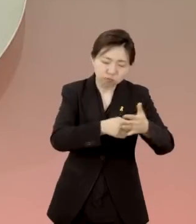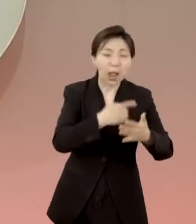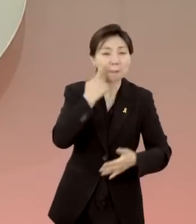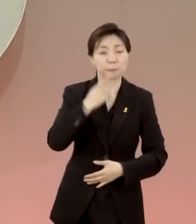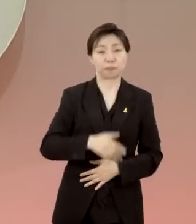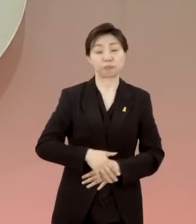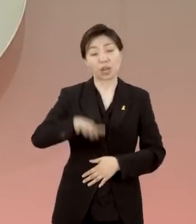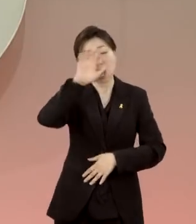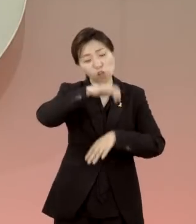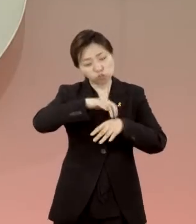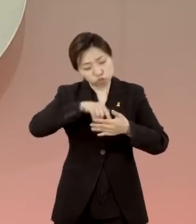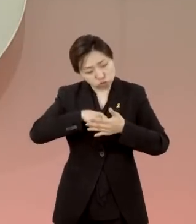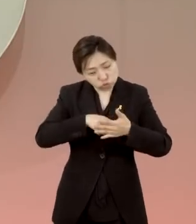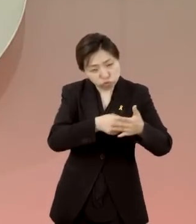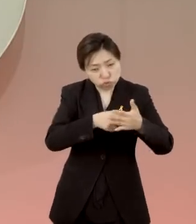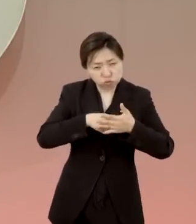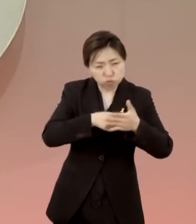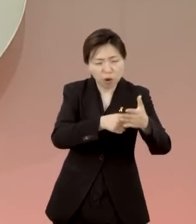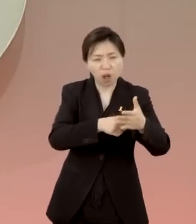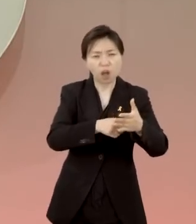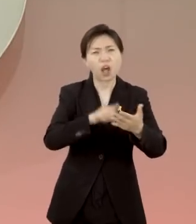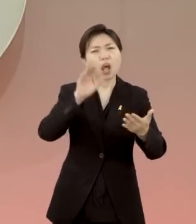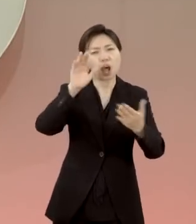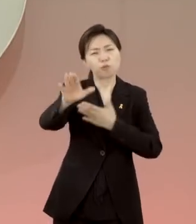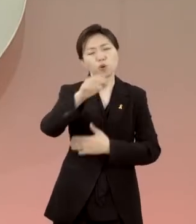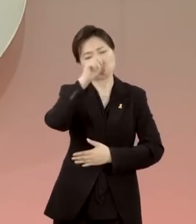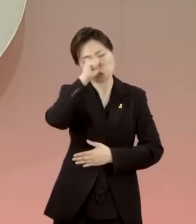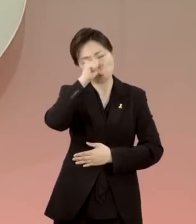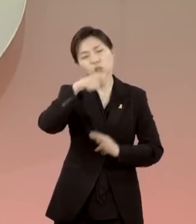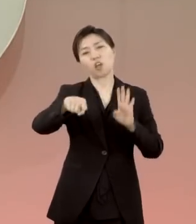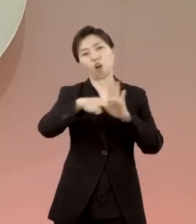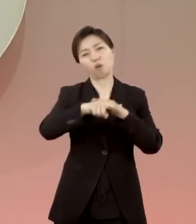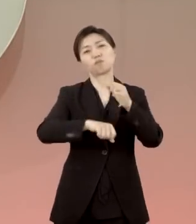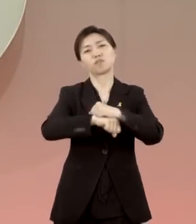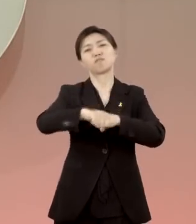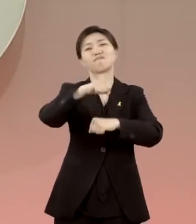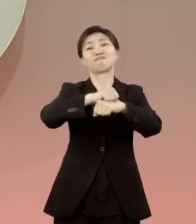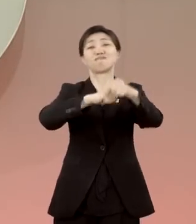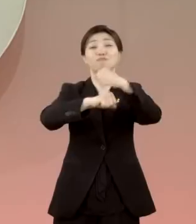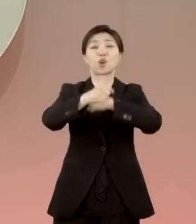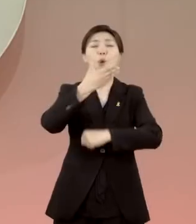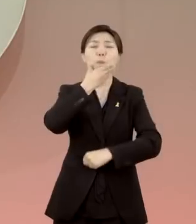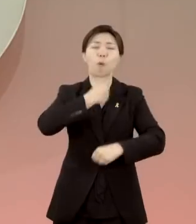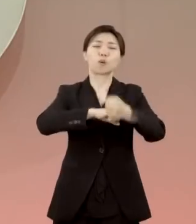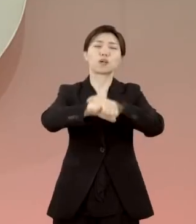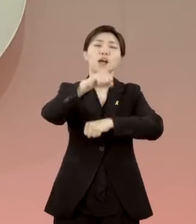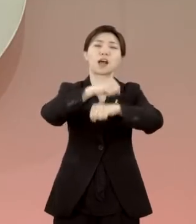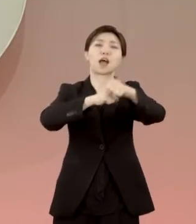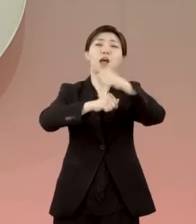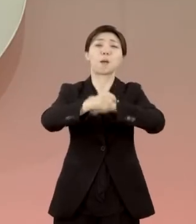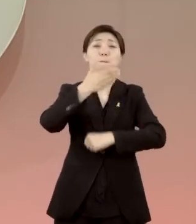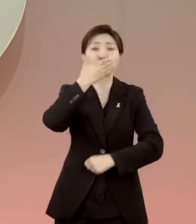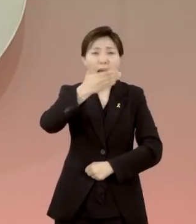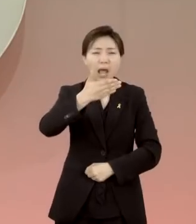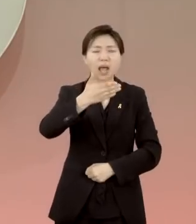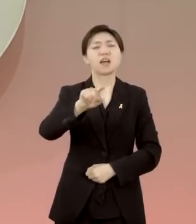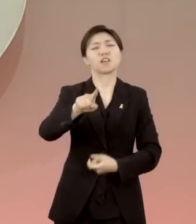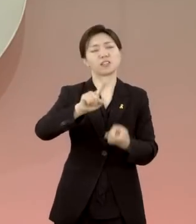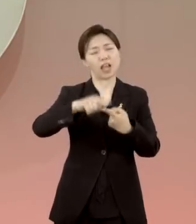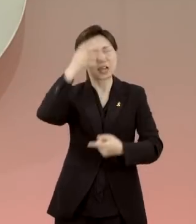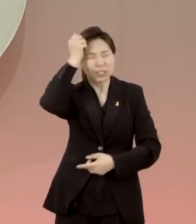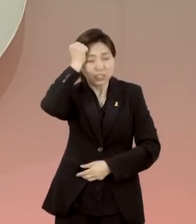쌓이는 것이구나 라는 것을 꼭 명심하시기 바랍니다 우리 불자